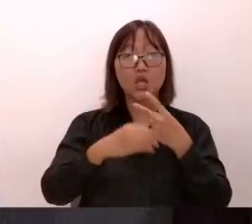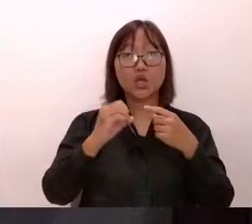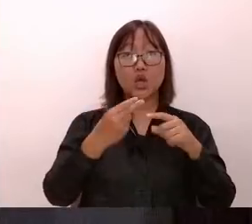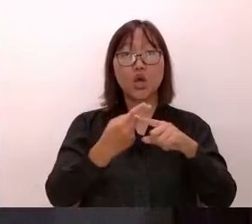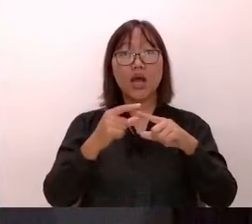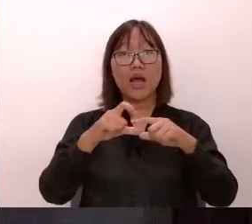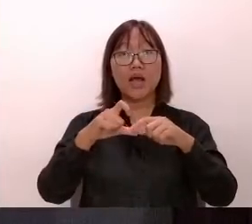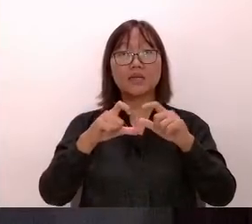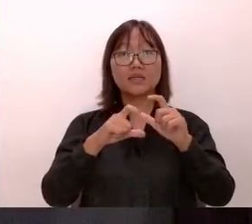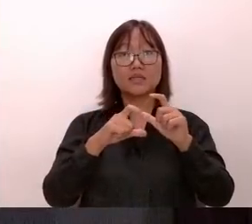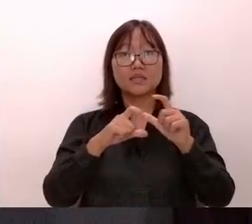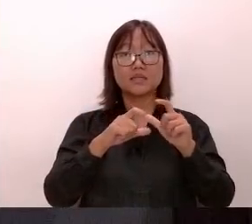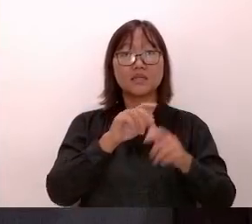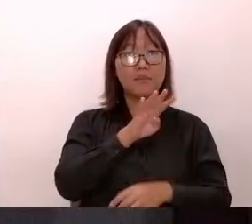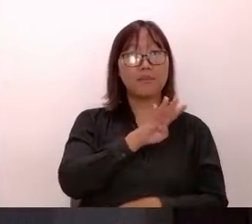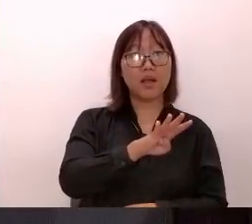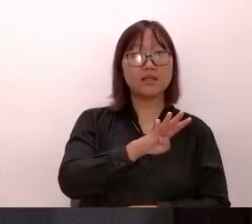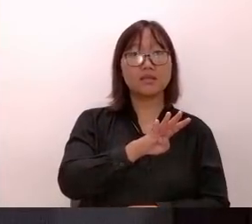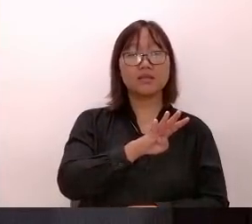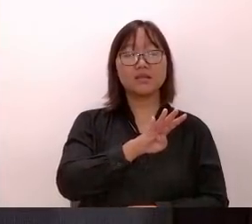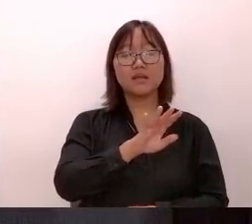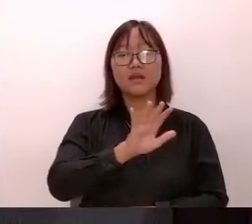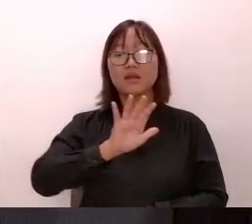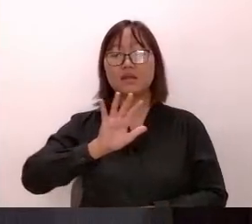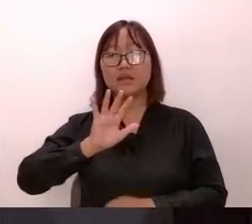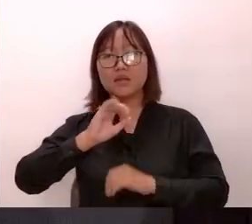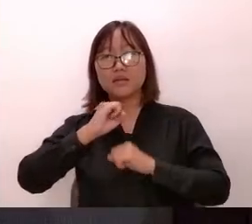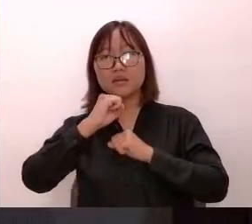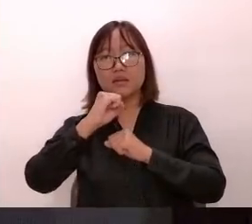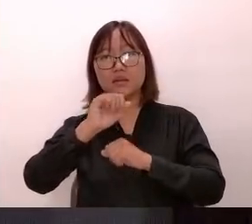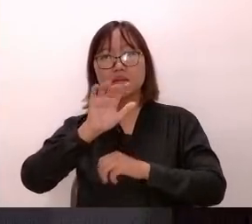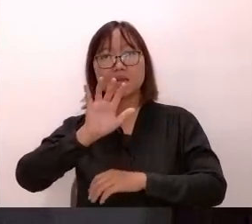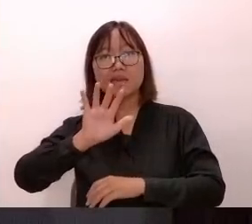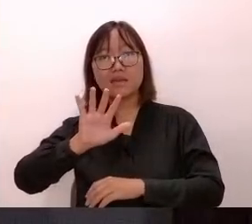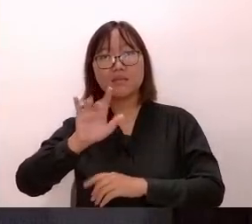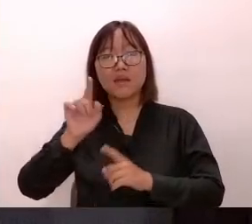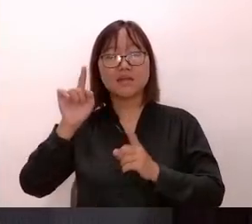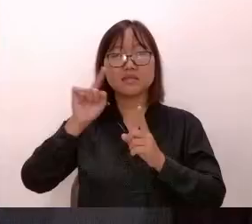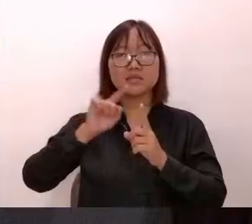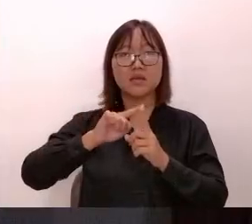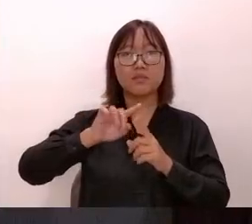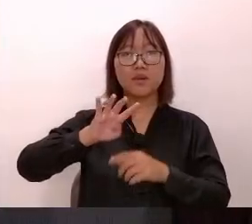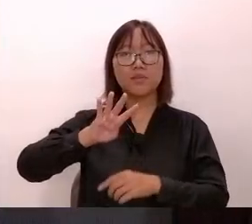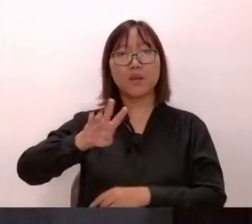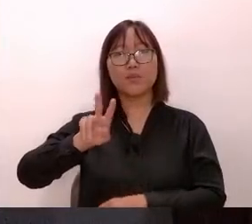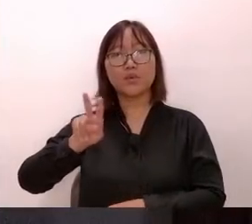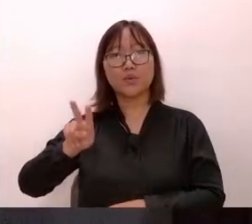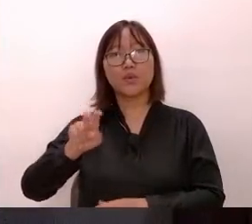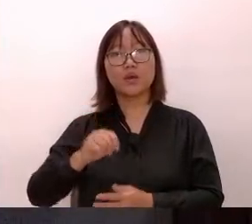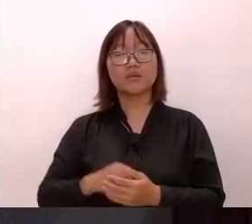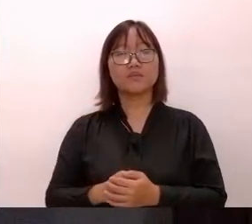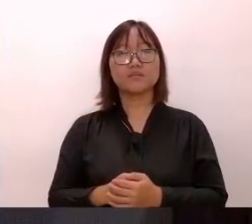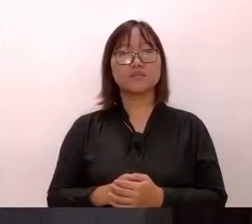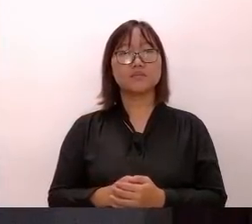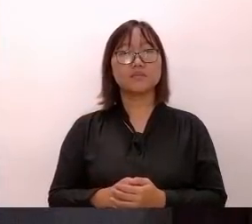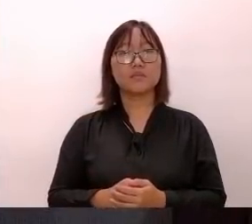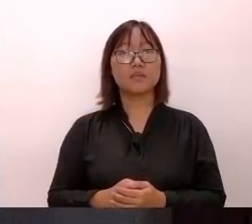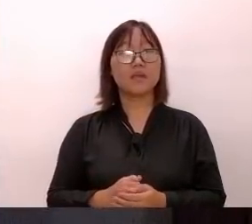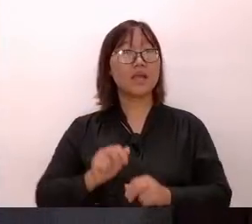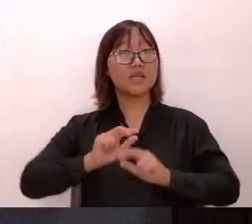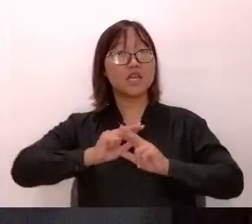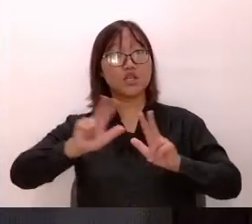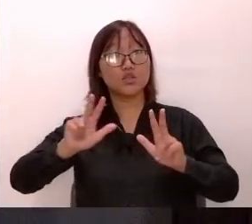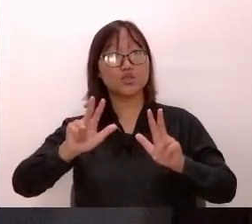dengan 42 yang berjumpa dan berbicara dengan Yesus di sumur dan Tak lama